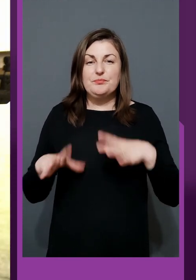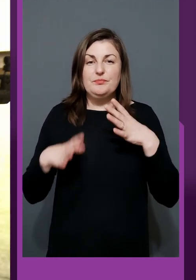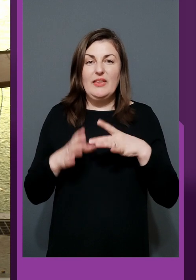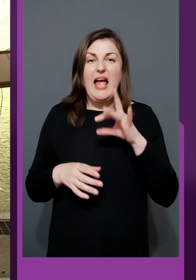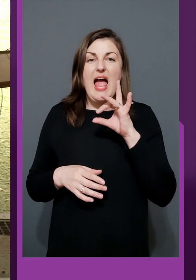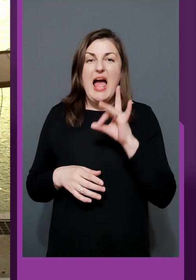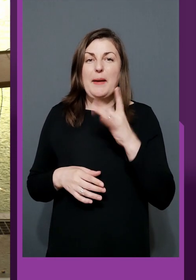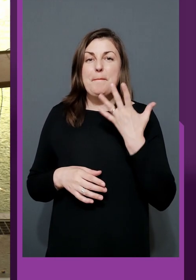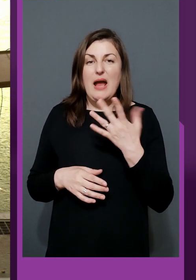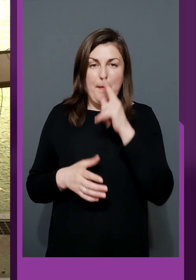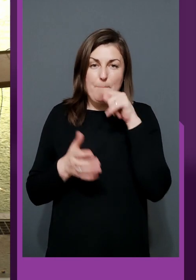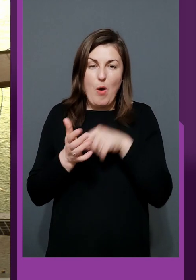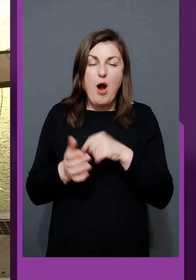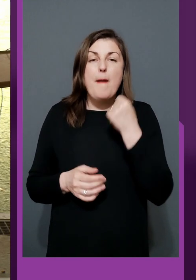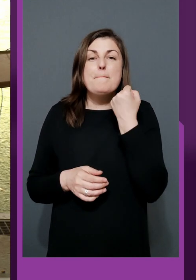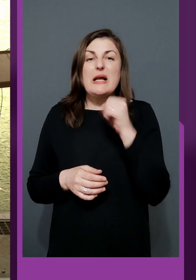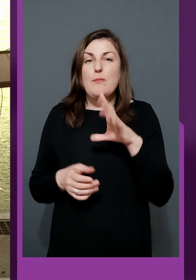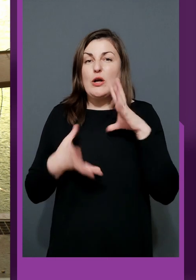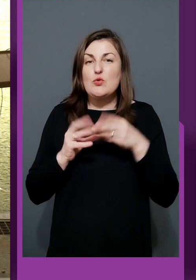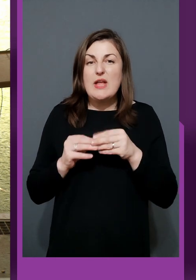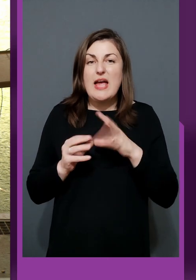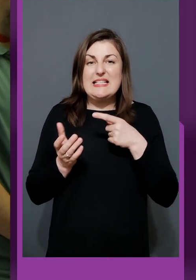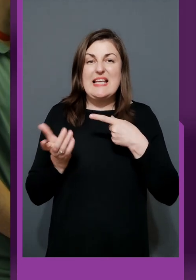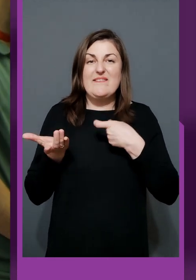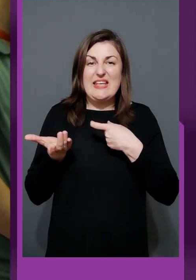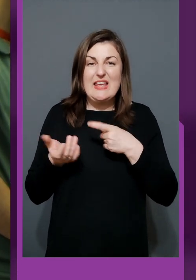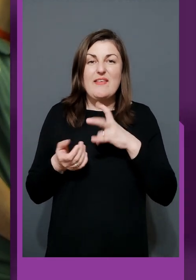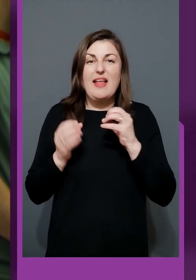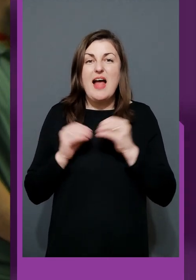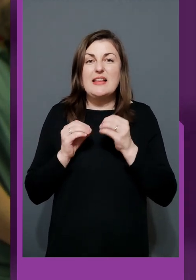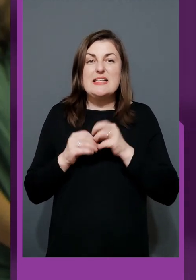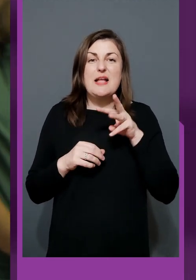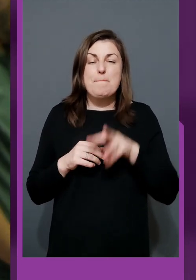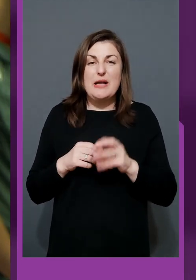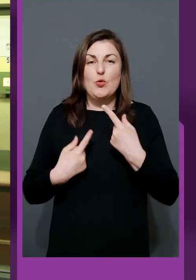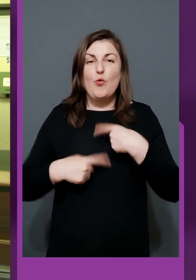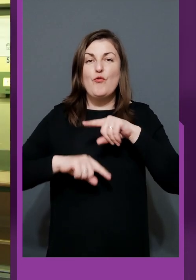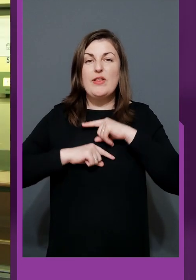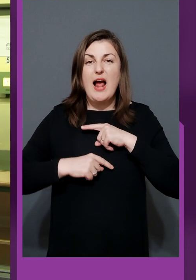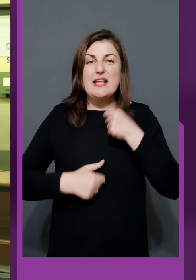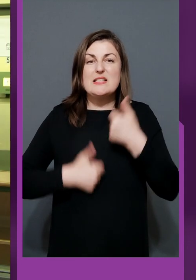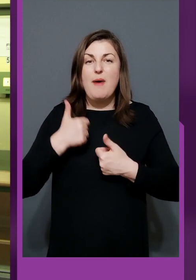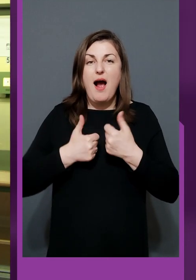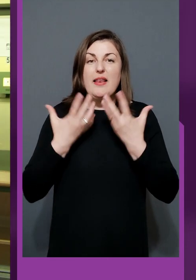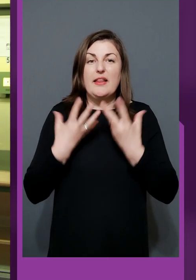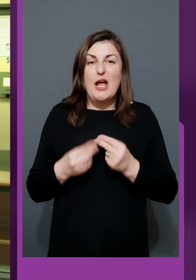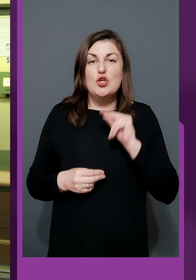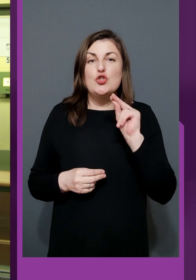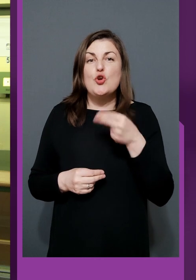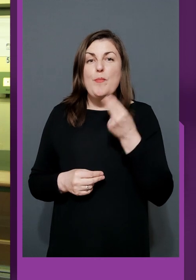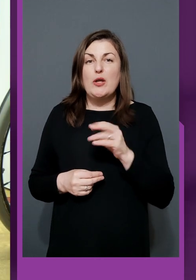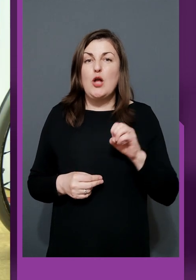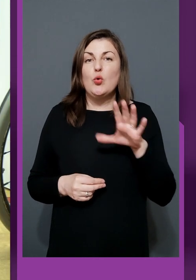R5 поціливши у переможний результат із гвинтівки на 10 м у фінальний змагальний день